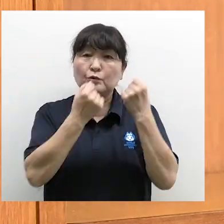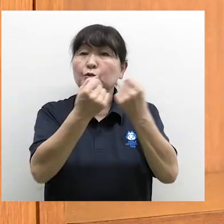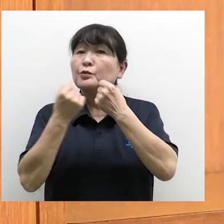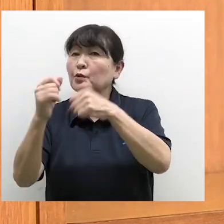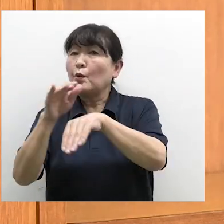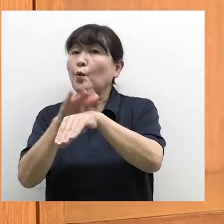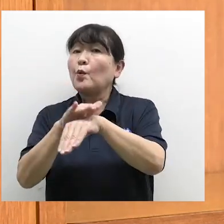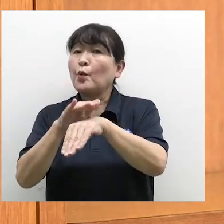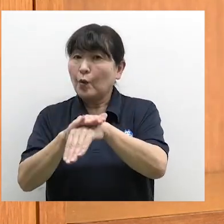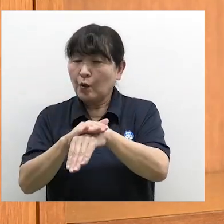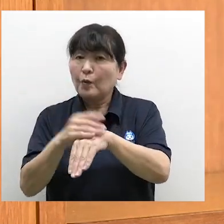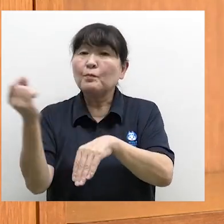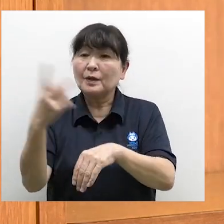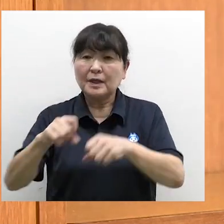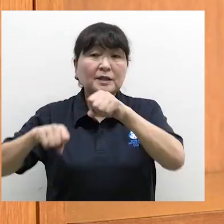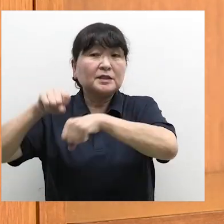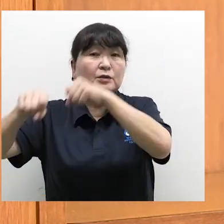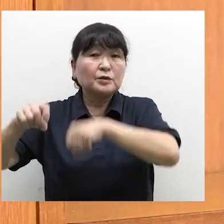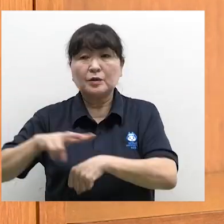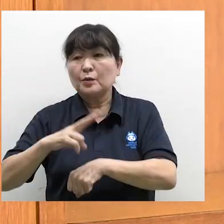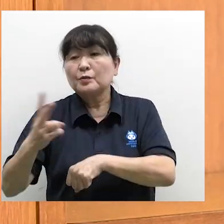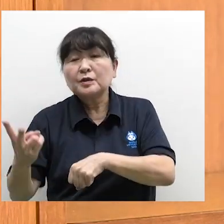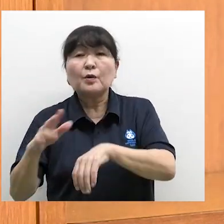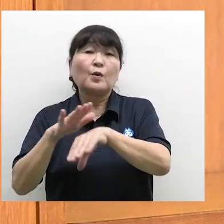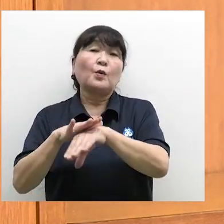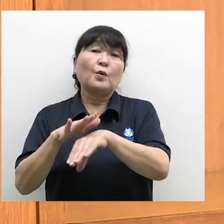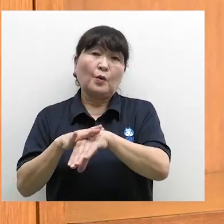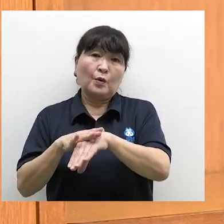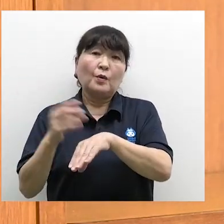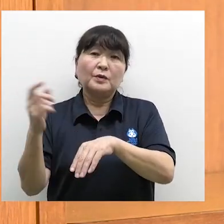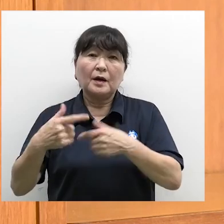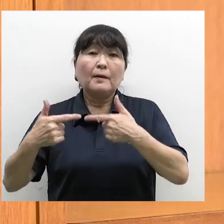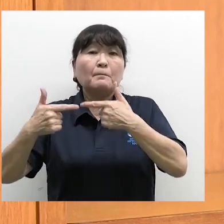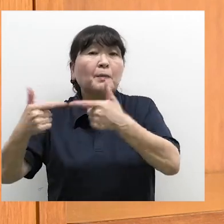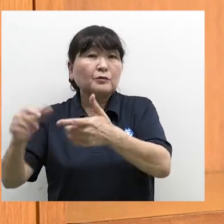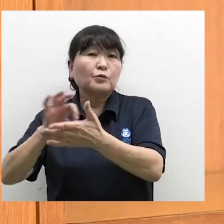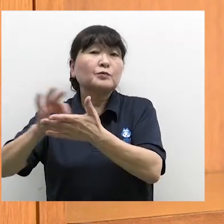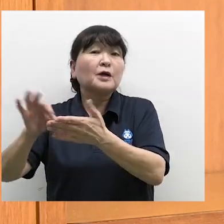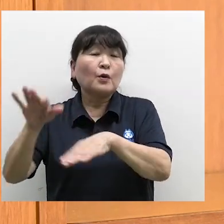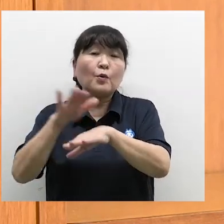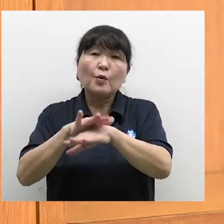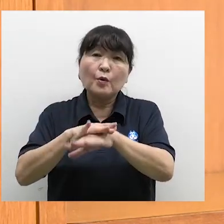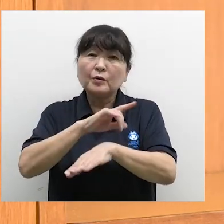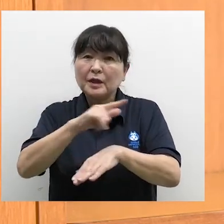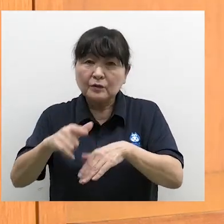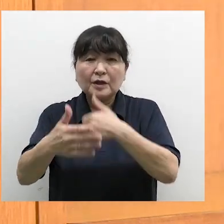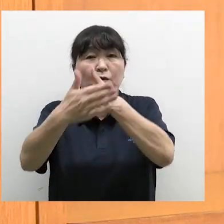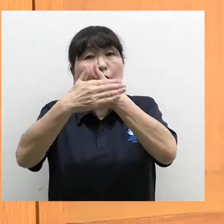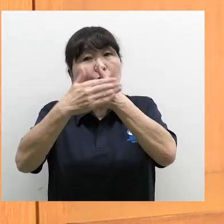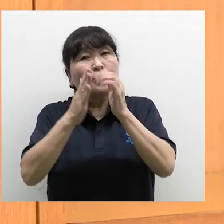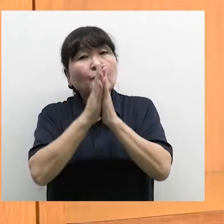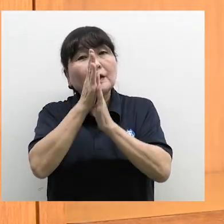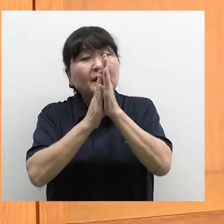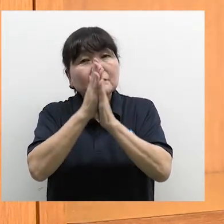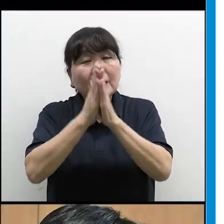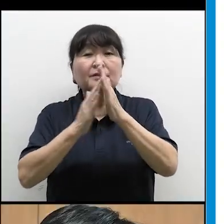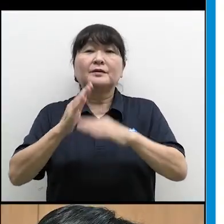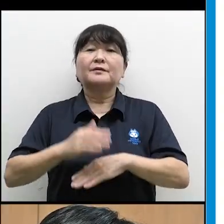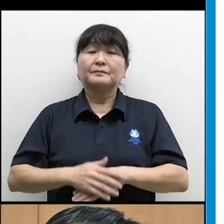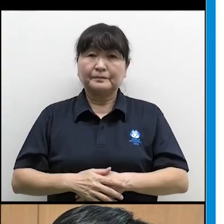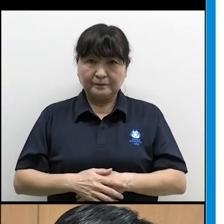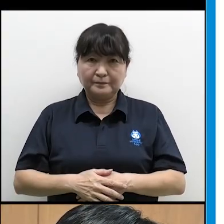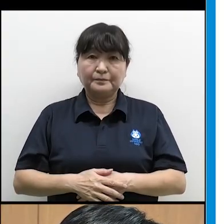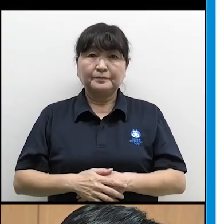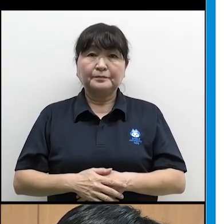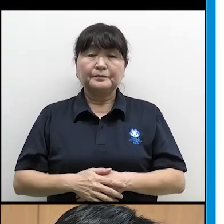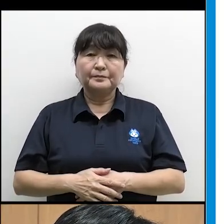の移動手段の変更、そうしたものにご協力いただけるとありがたいと思いますので、よろしくお願いいたします。発表